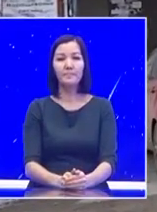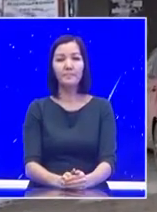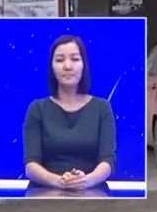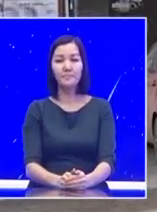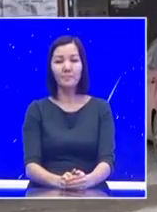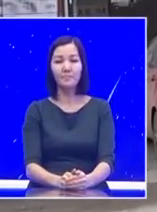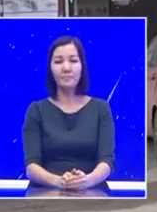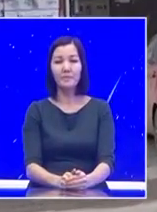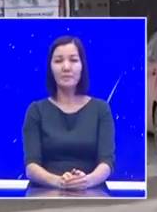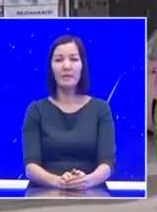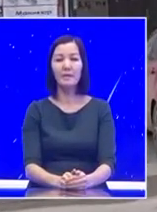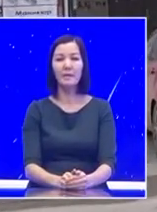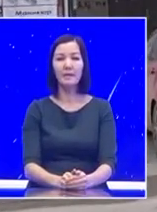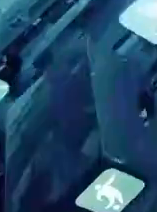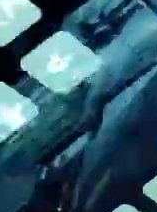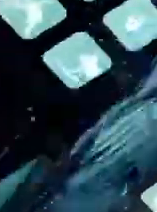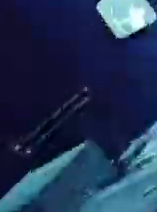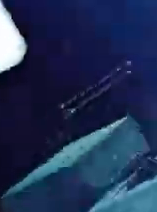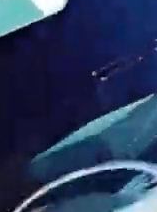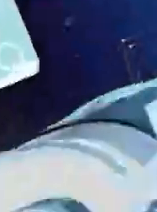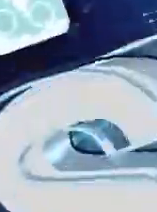телеарнасы, Іле ауданынан.